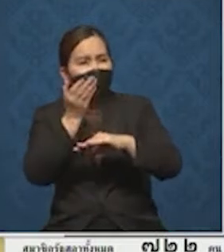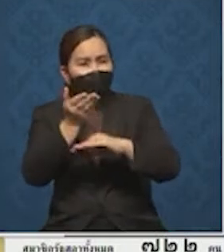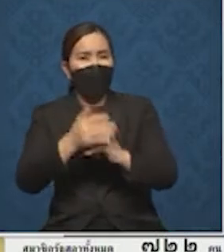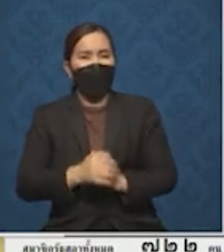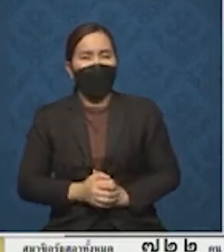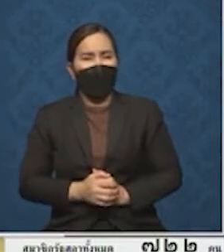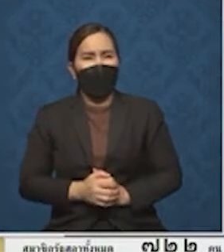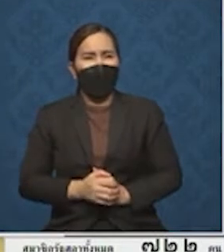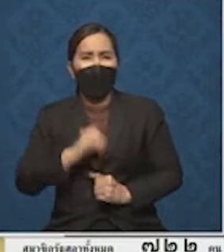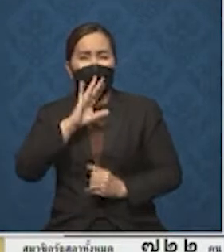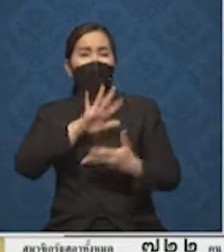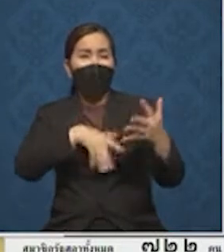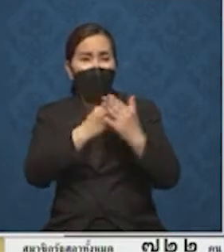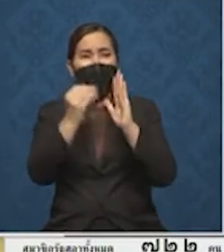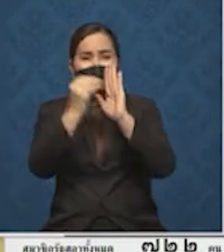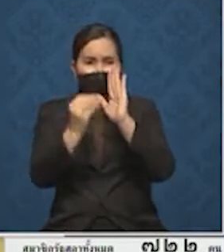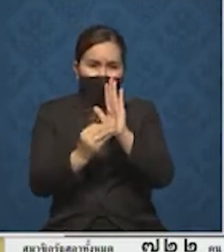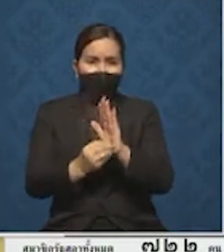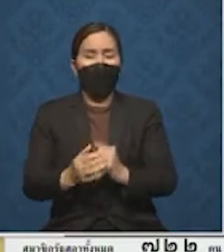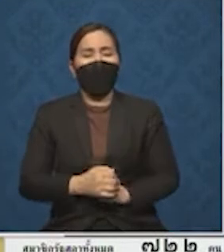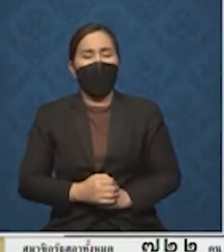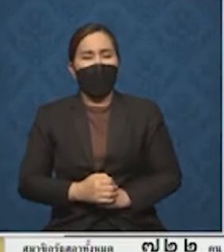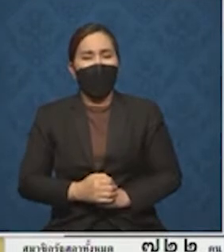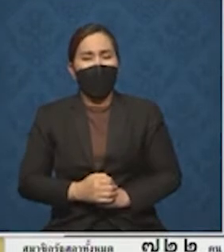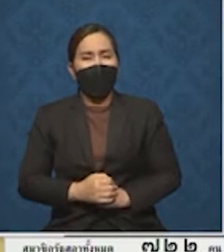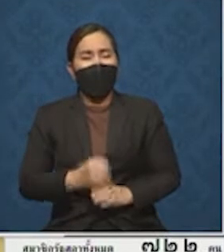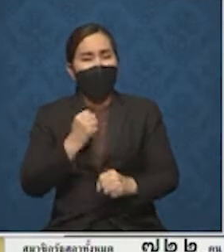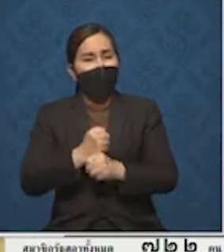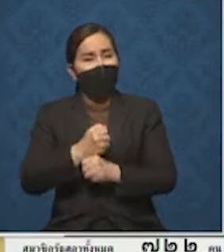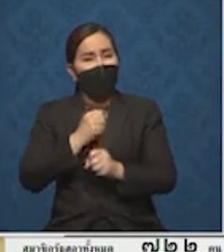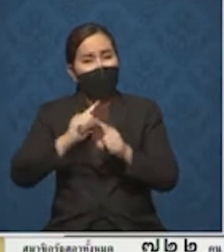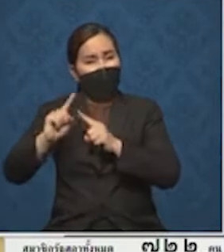เขาให้ไปกำหนดมาตรการสามารถดำเินการโยอสระ